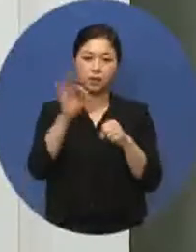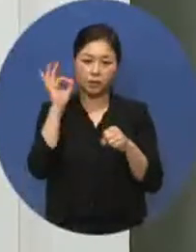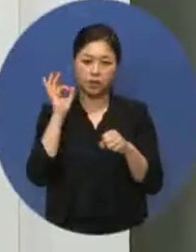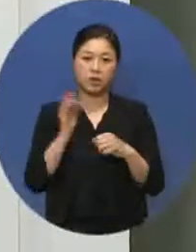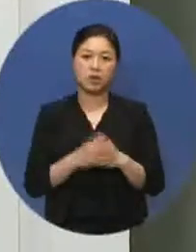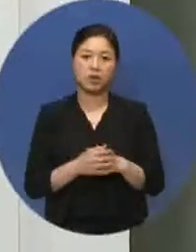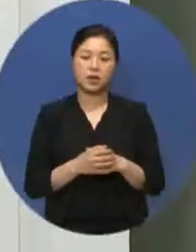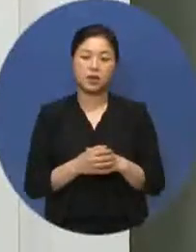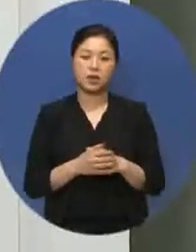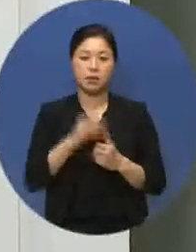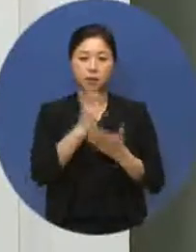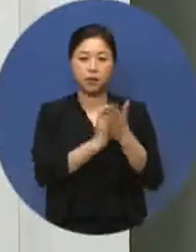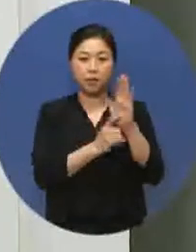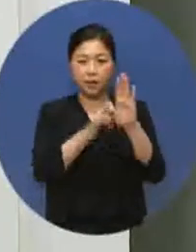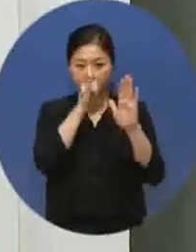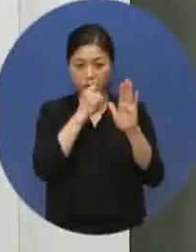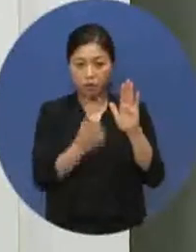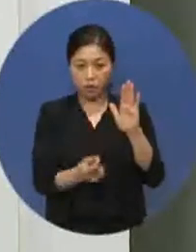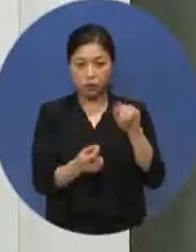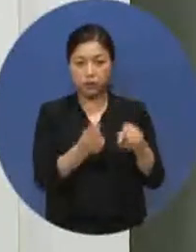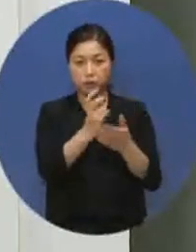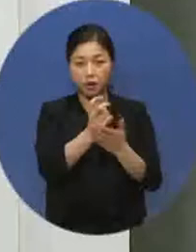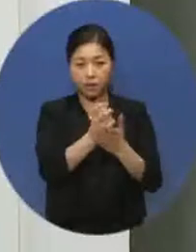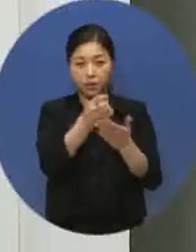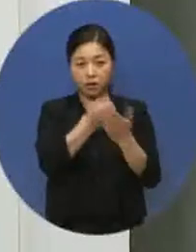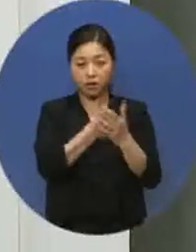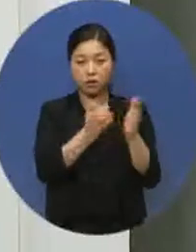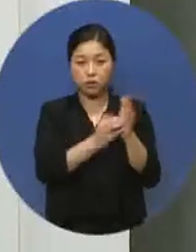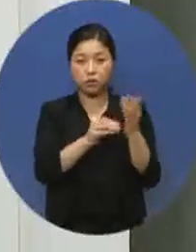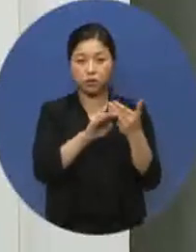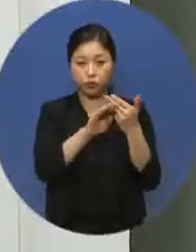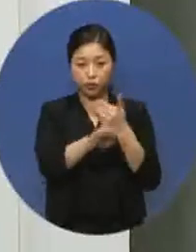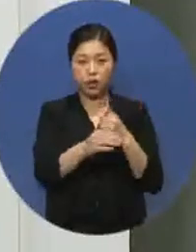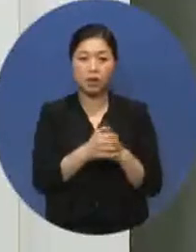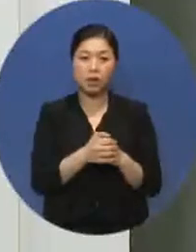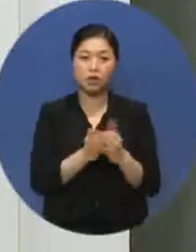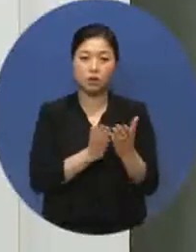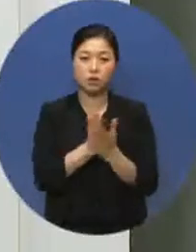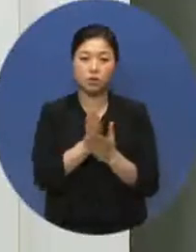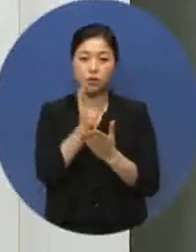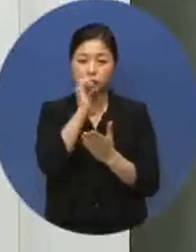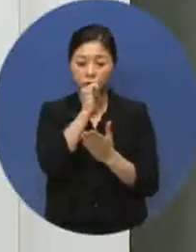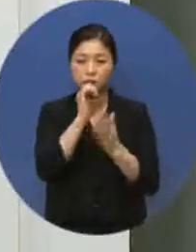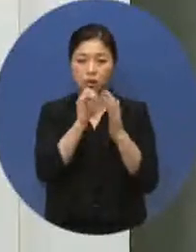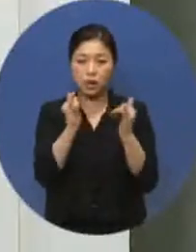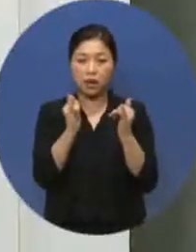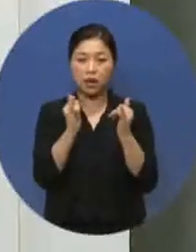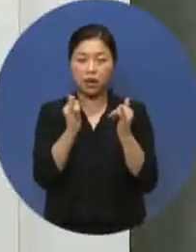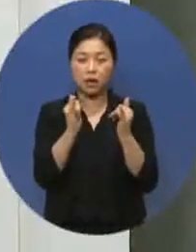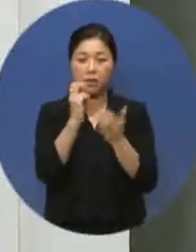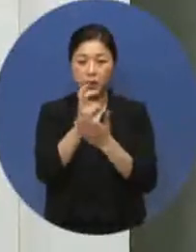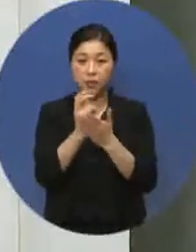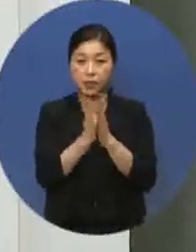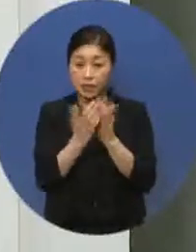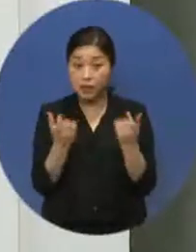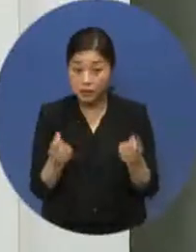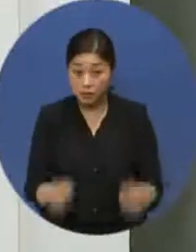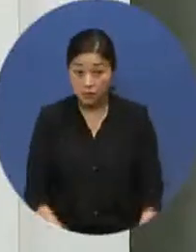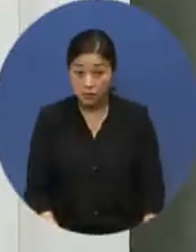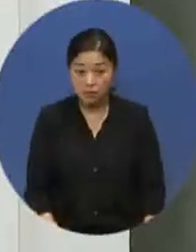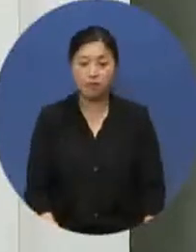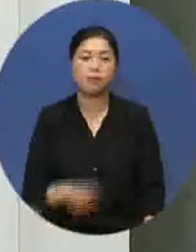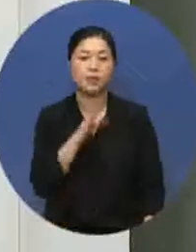입법 예고가 되고 입법이 결정이 되자 전문 변호사 제도가 네. 진행이 됐죠?